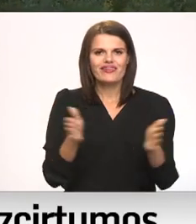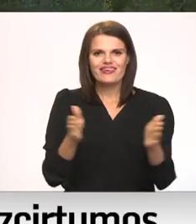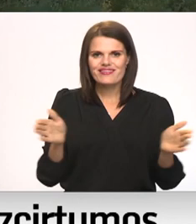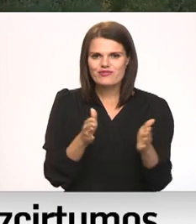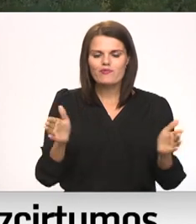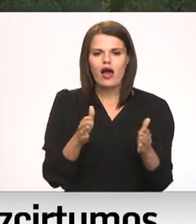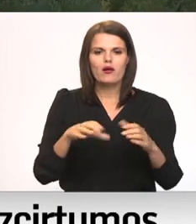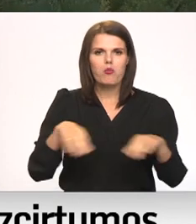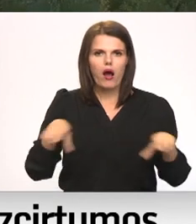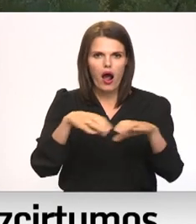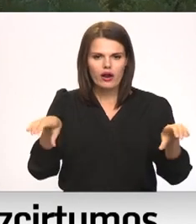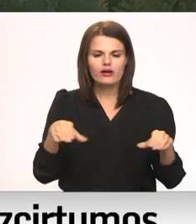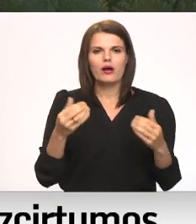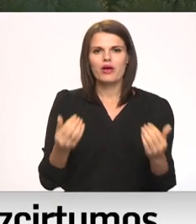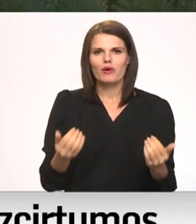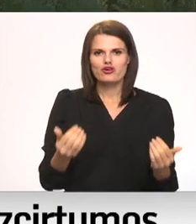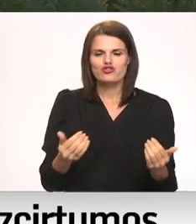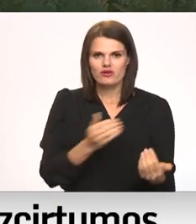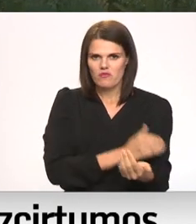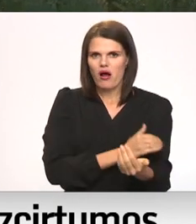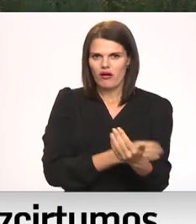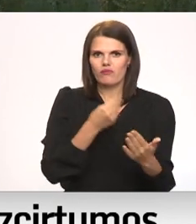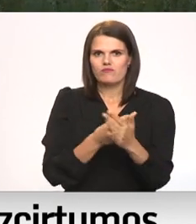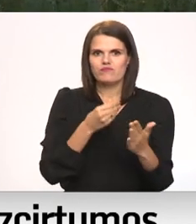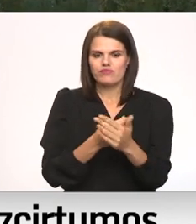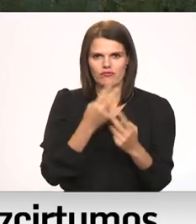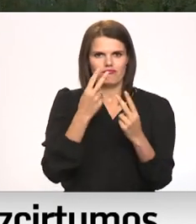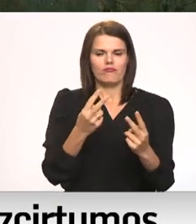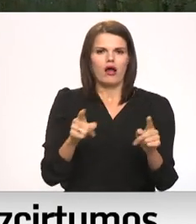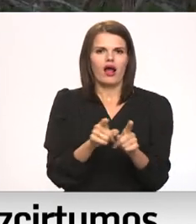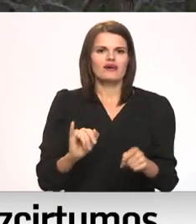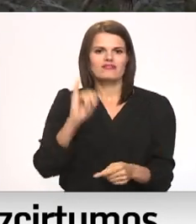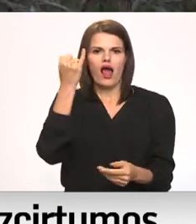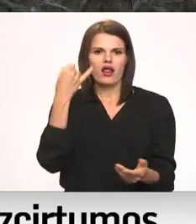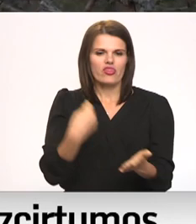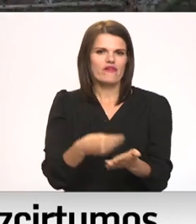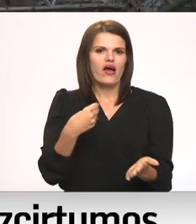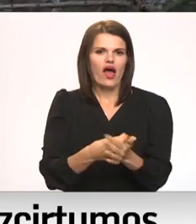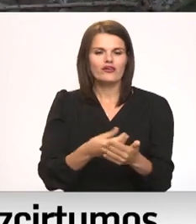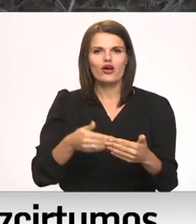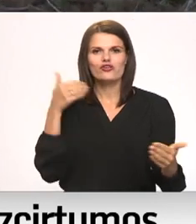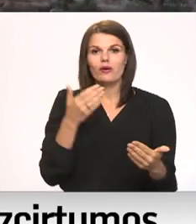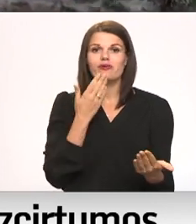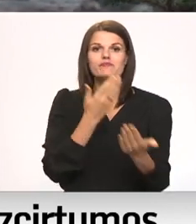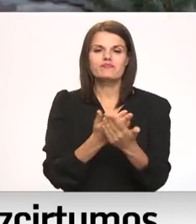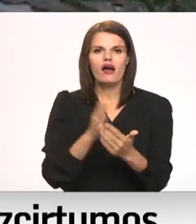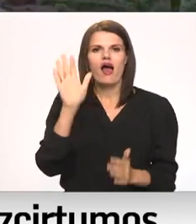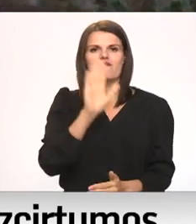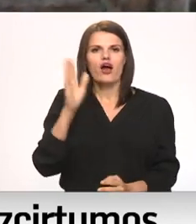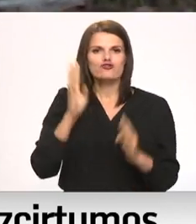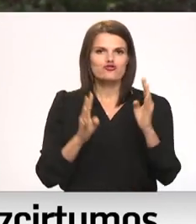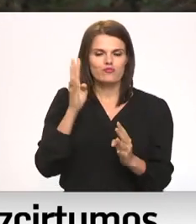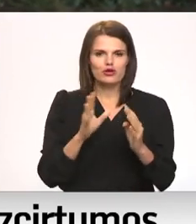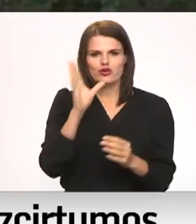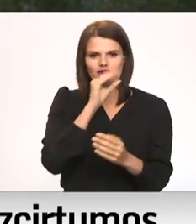izmēra. Baļķīši pie pašreizējām malkas cenām ir zelta vērti. Iepriekš piesakoties valsts mežos,